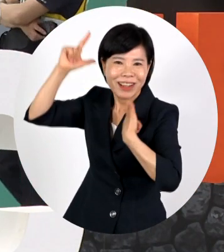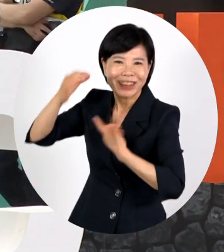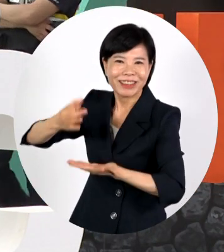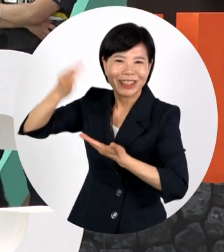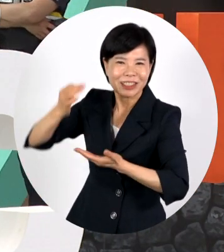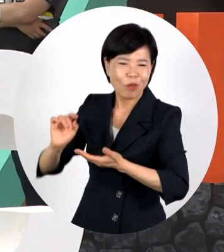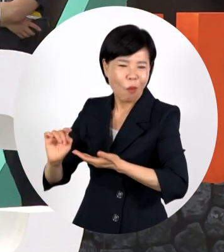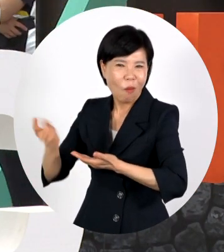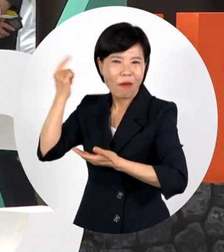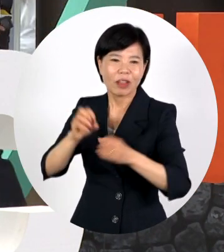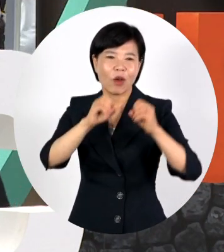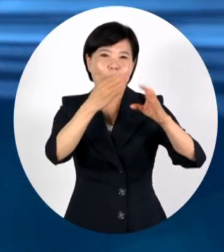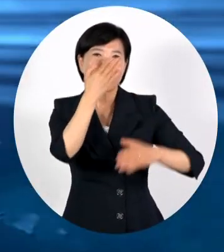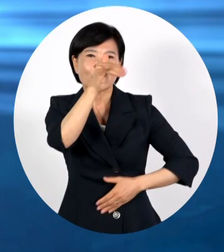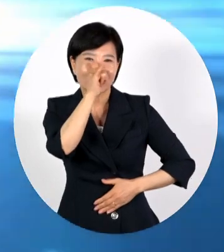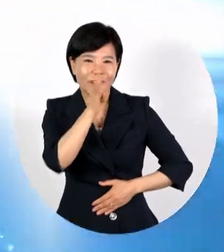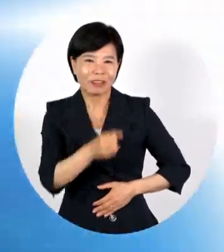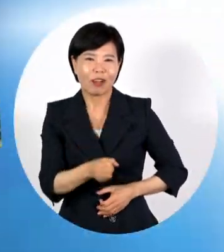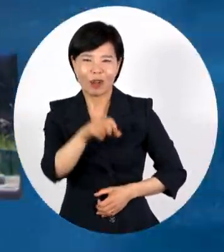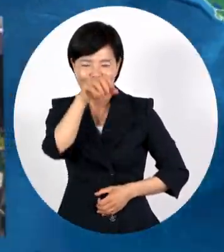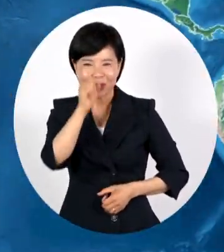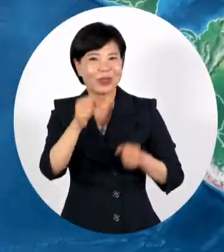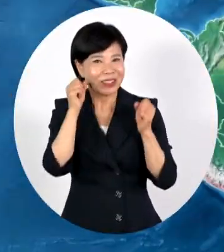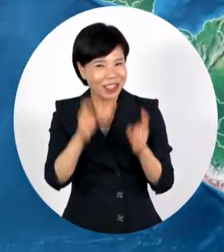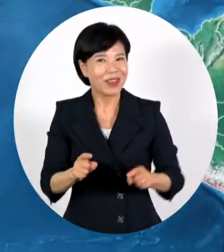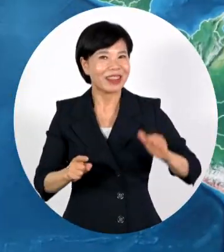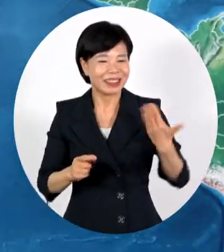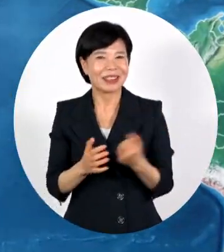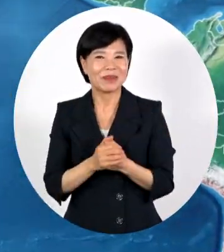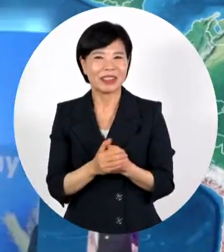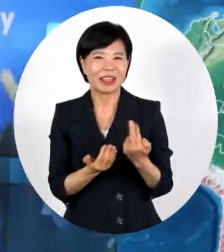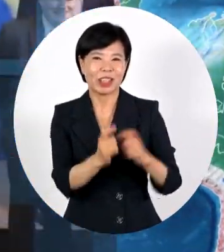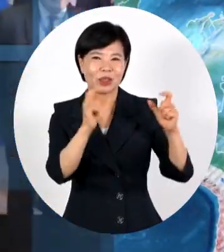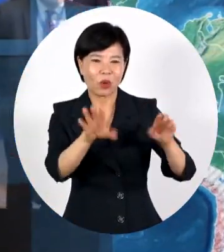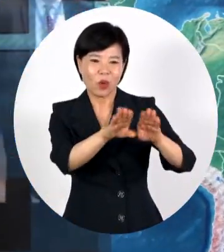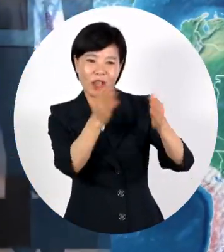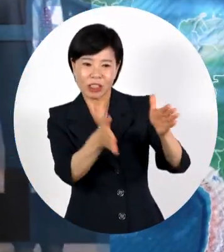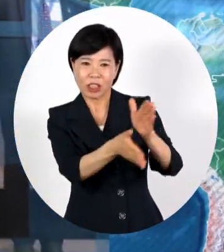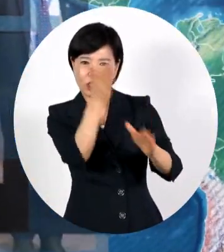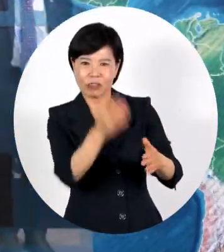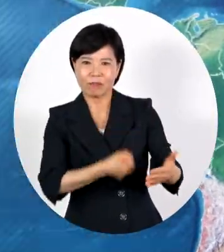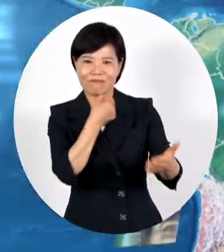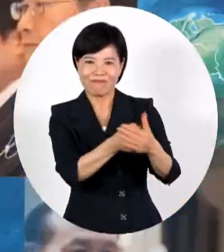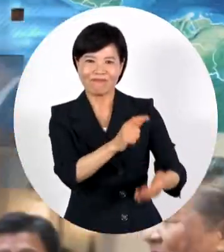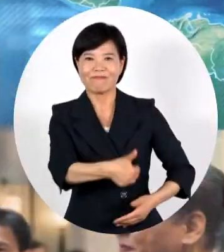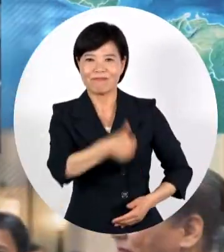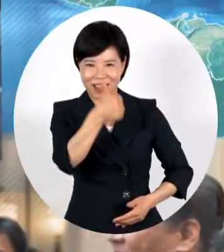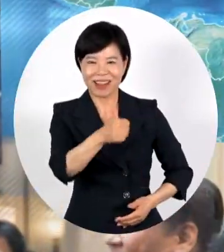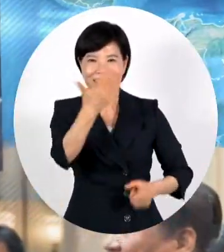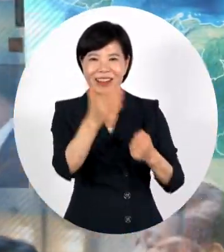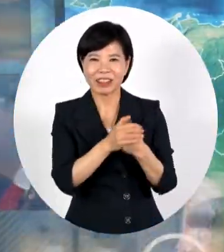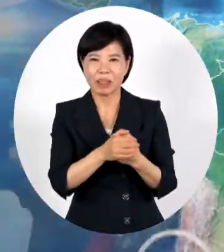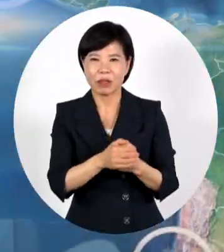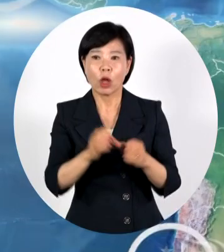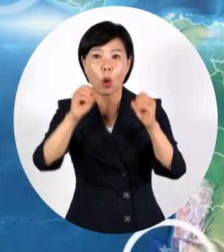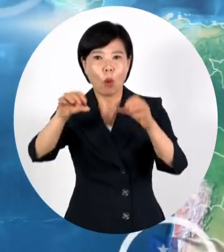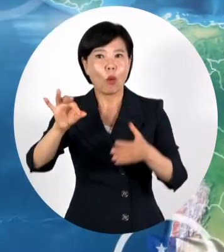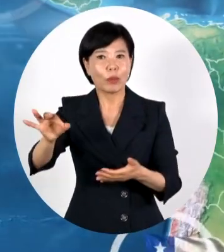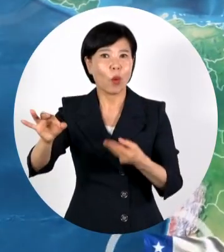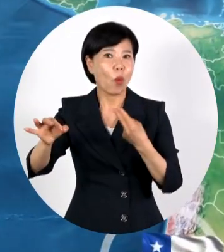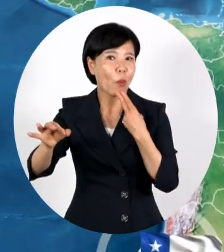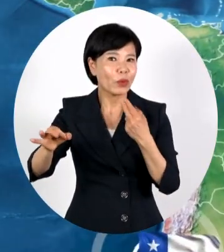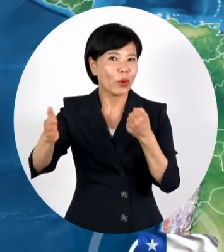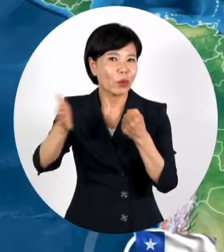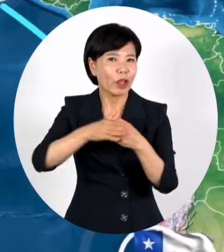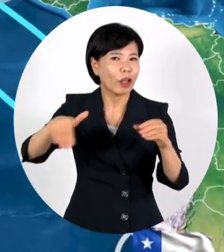가치를 높이고 홍보할 수 있는 절호의 기회로 보는데요. 제주가 개최 도시로 선정되면 별도의 홍보 비용 없이